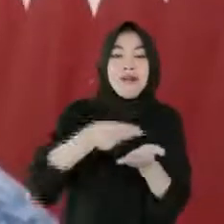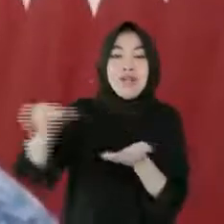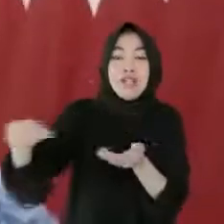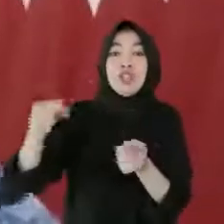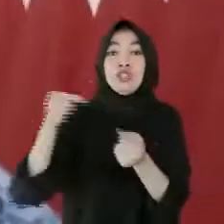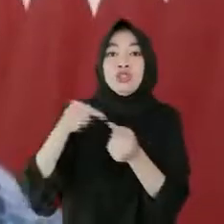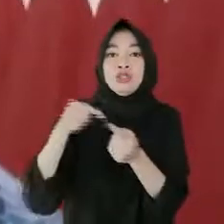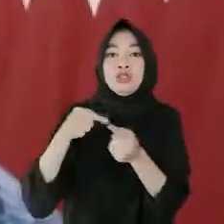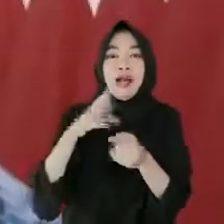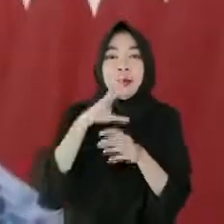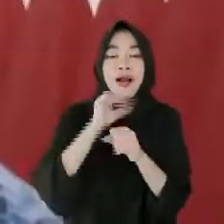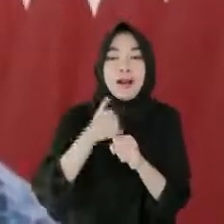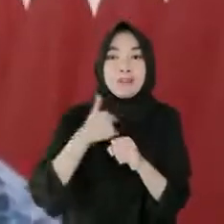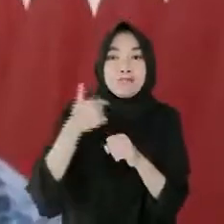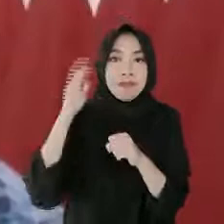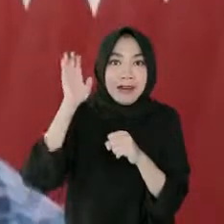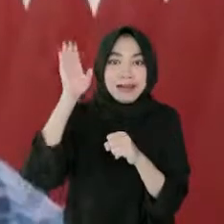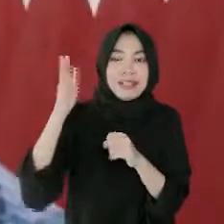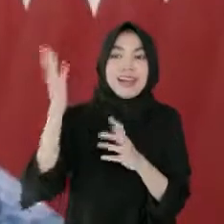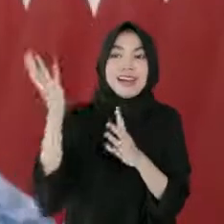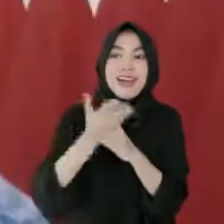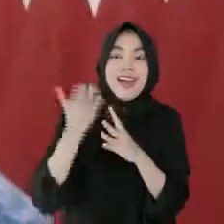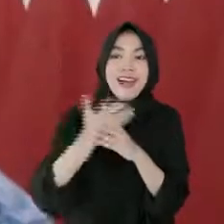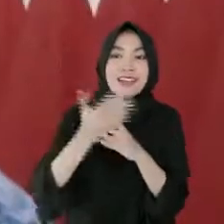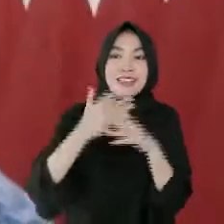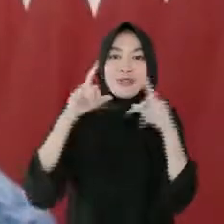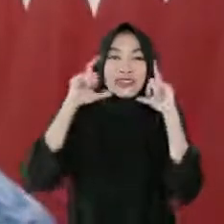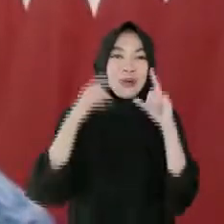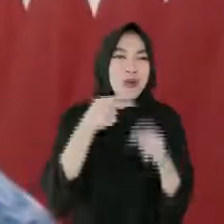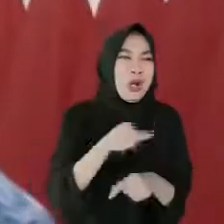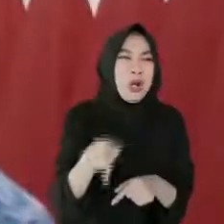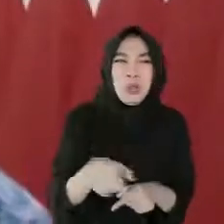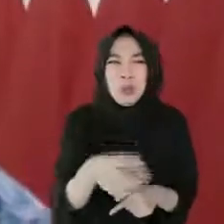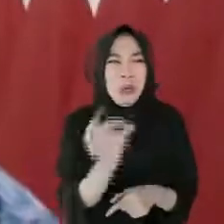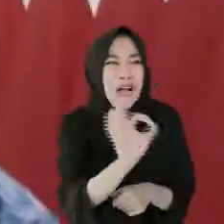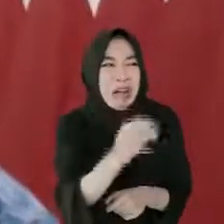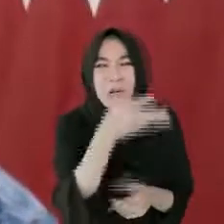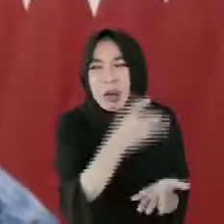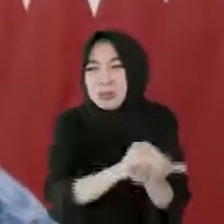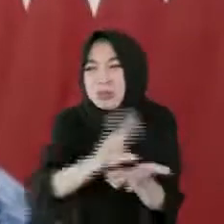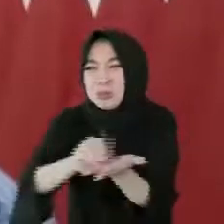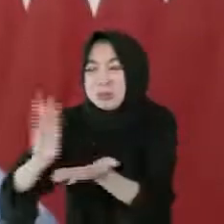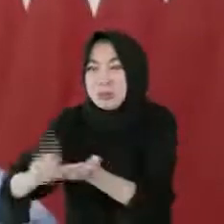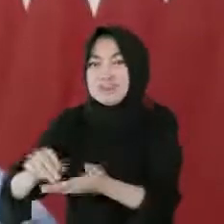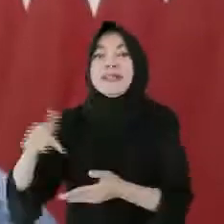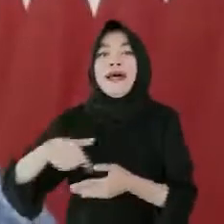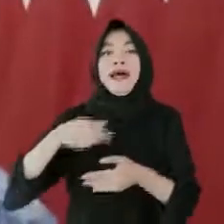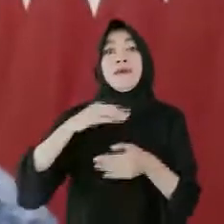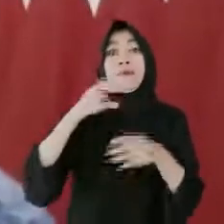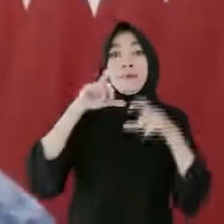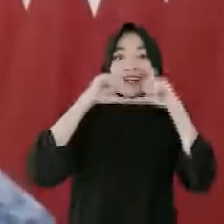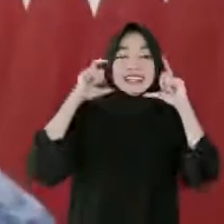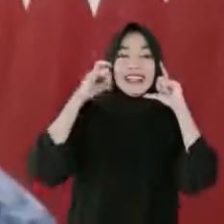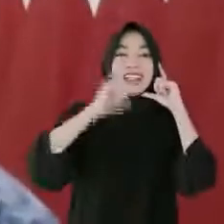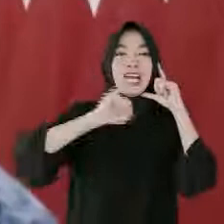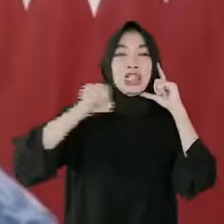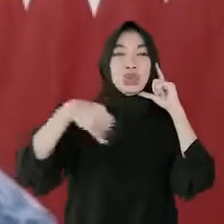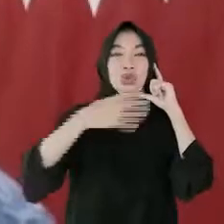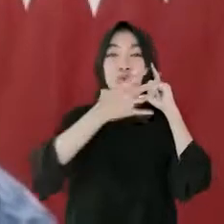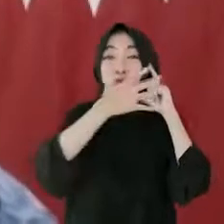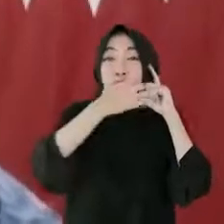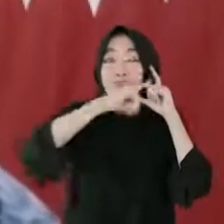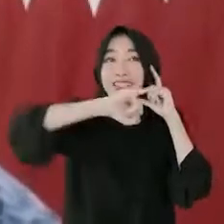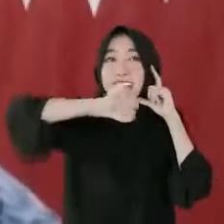ada kekurangan atau kesulitan akses untuk memperoleh masker jadi dengan tiga juta masker tadi diharapkan cukuplah ya